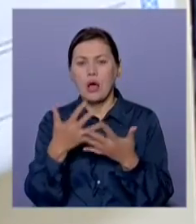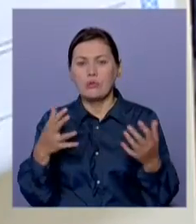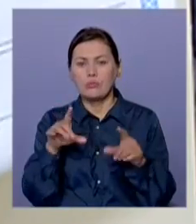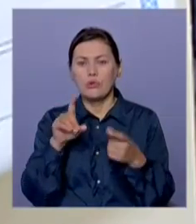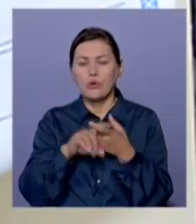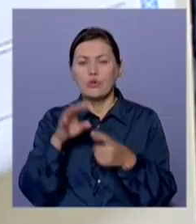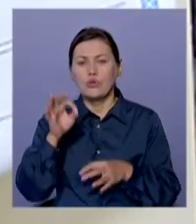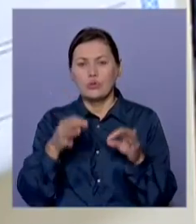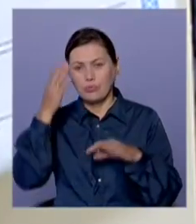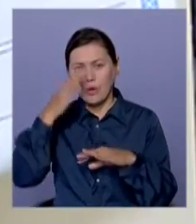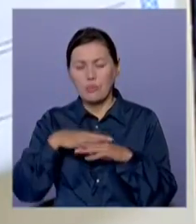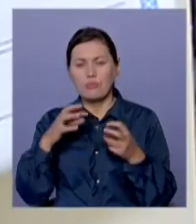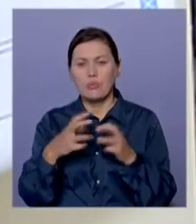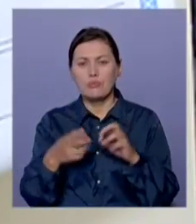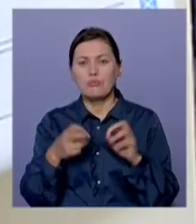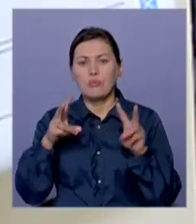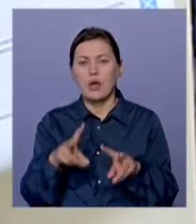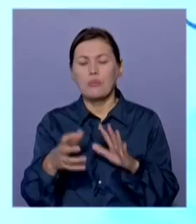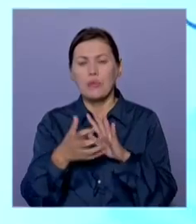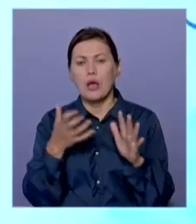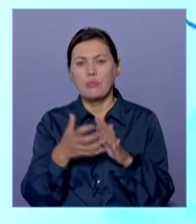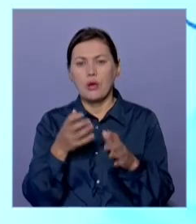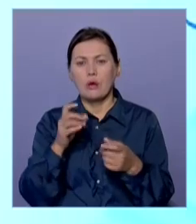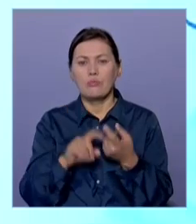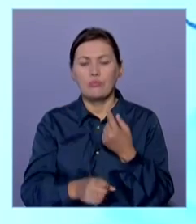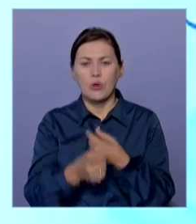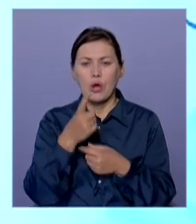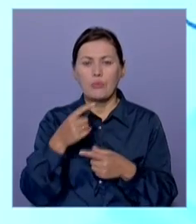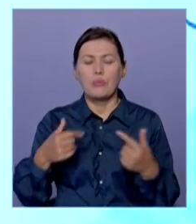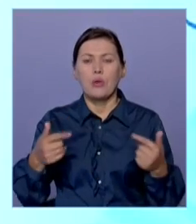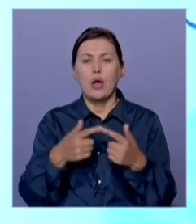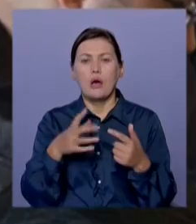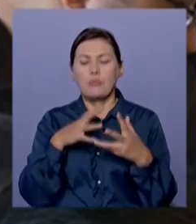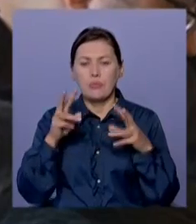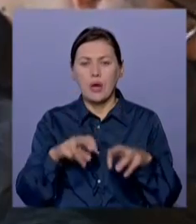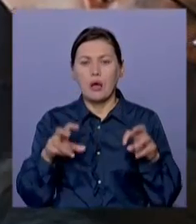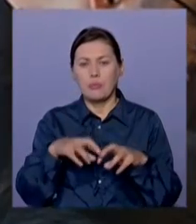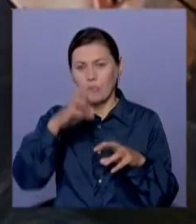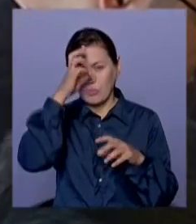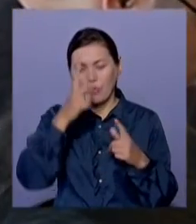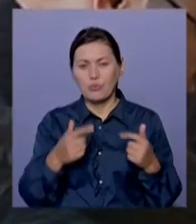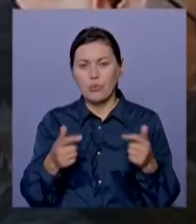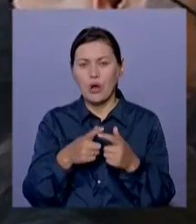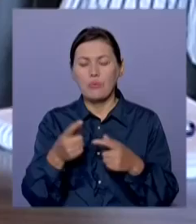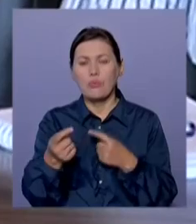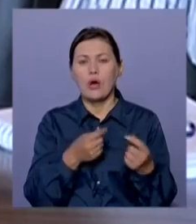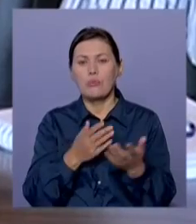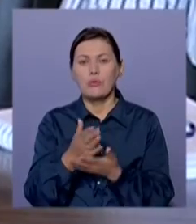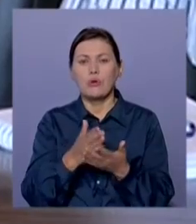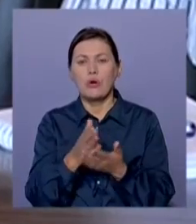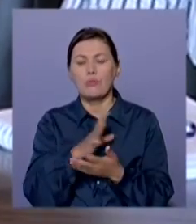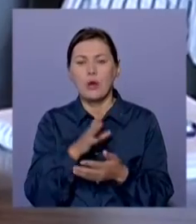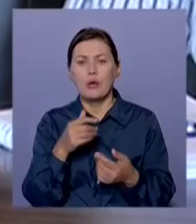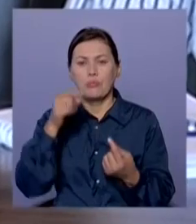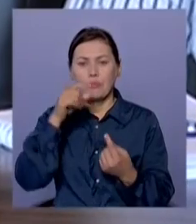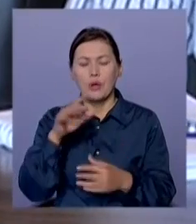сот әкімшілігіндегі мәселе мамандардың тапшылығынан туындаған. Агенттік тарапынан мемлекеттік органдарға лауазымдық қызмет нұсқа аулығына